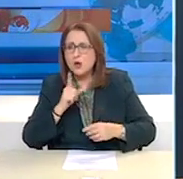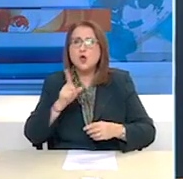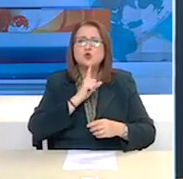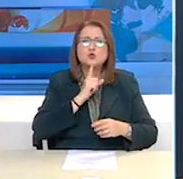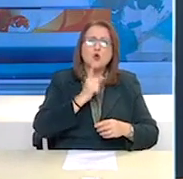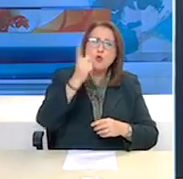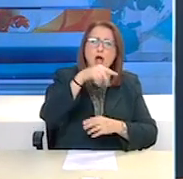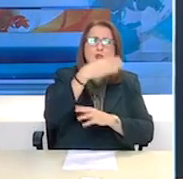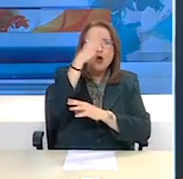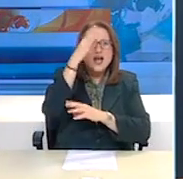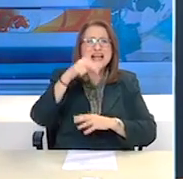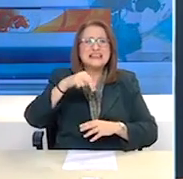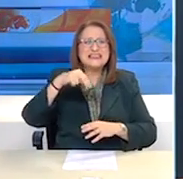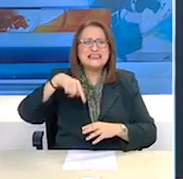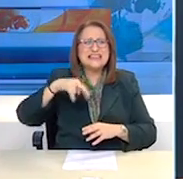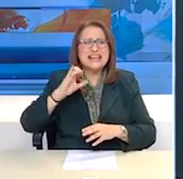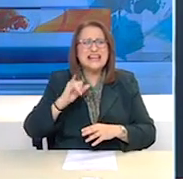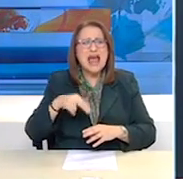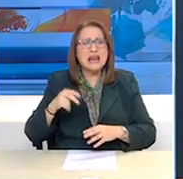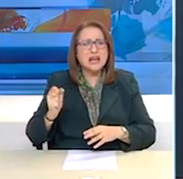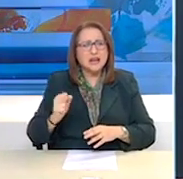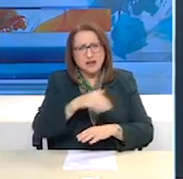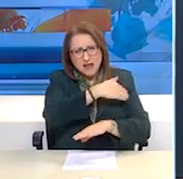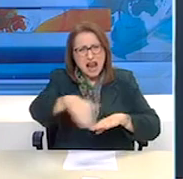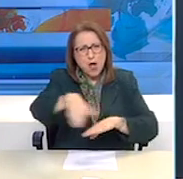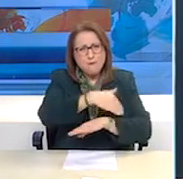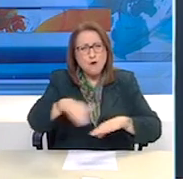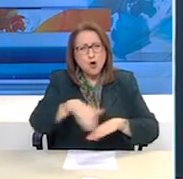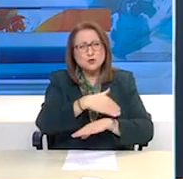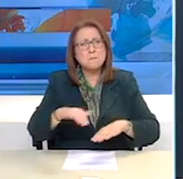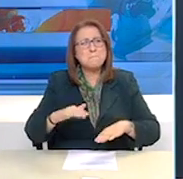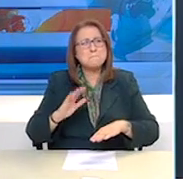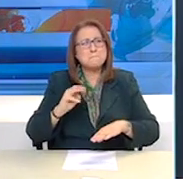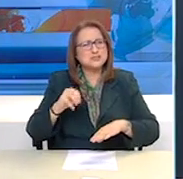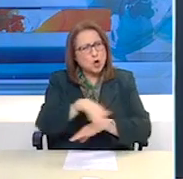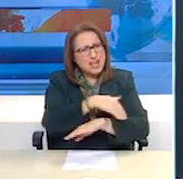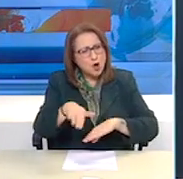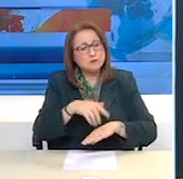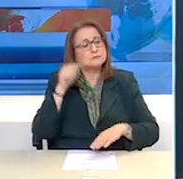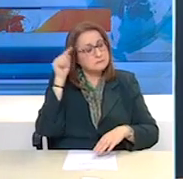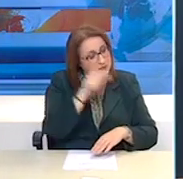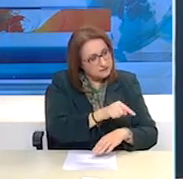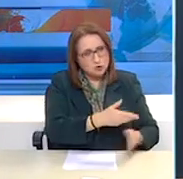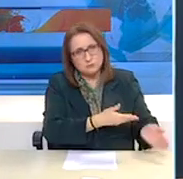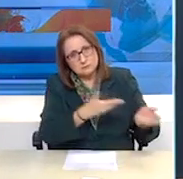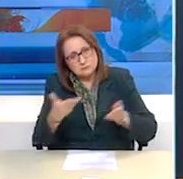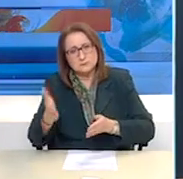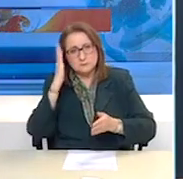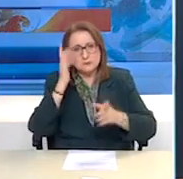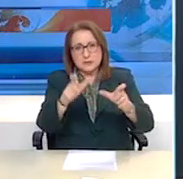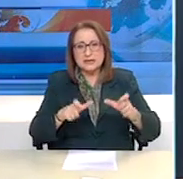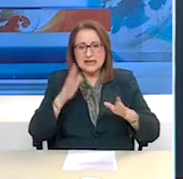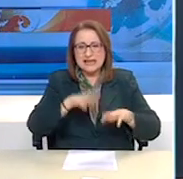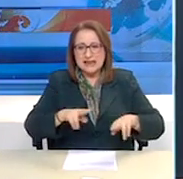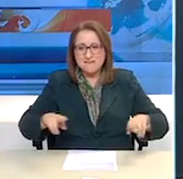διάθεση 12 κλινών ΜΕΘ και 53 κλινών νοσηλείας για τη στήριξη του Εθνικού Συστήματος Υγείας. Ευχαριστούμε όλους για το μοναδικό